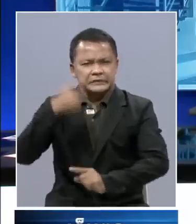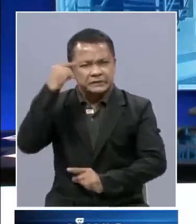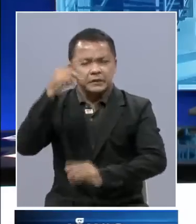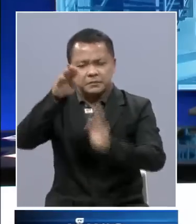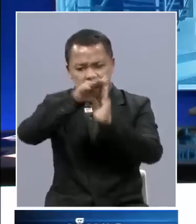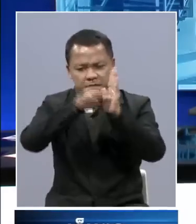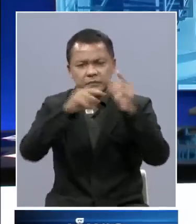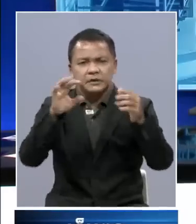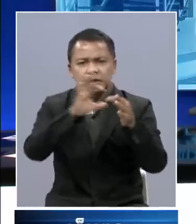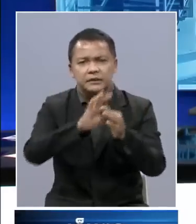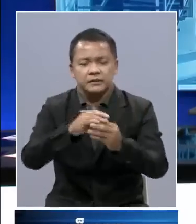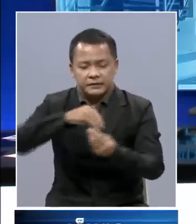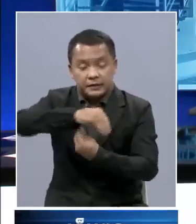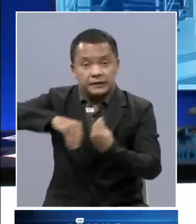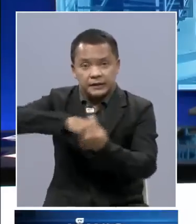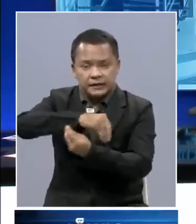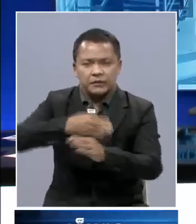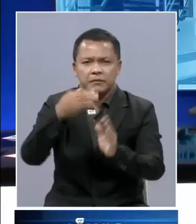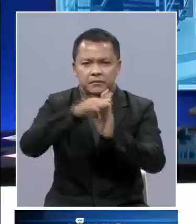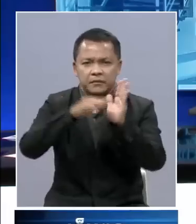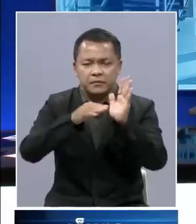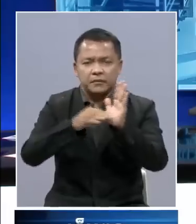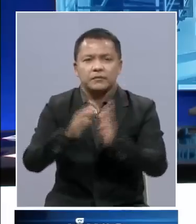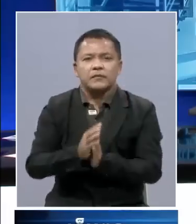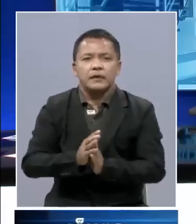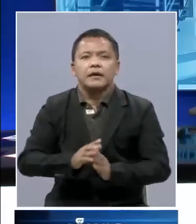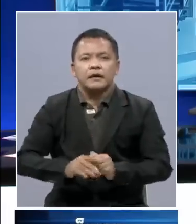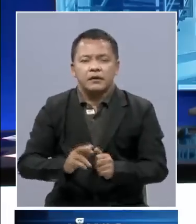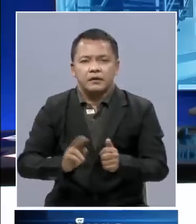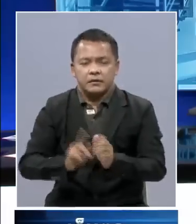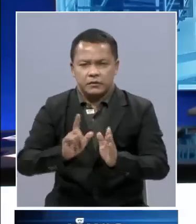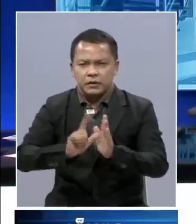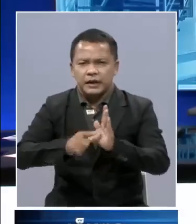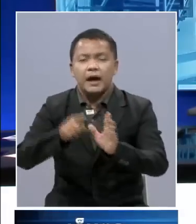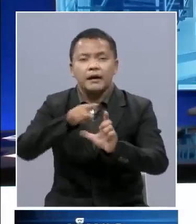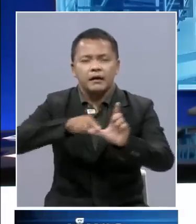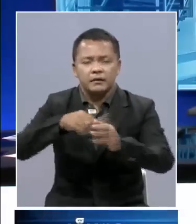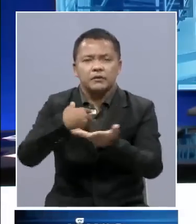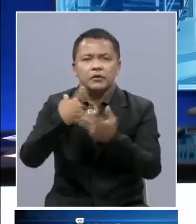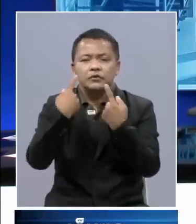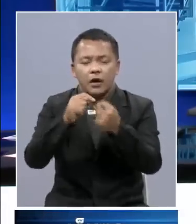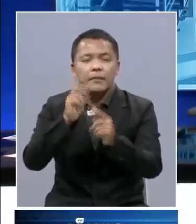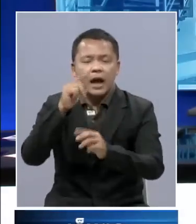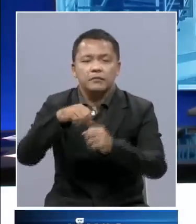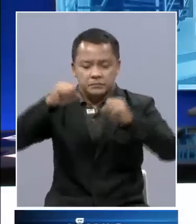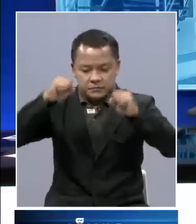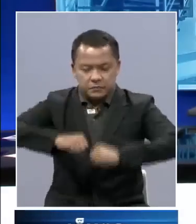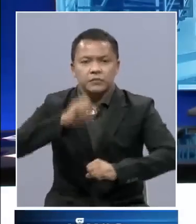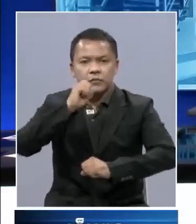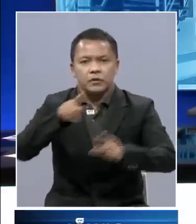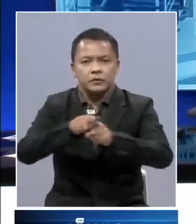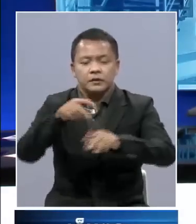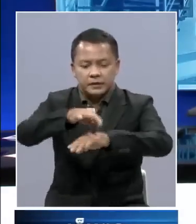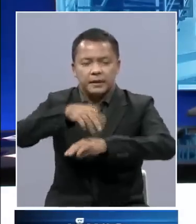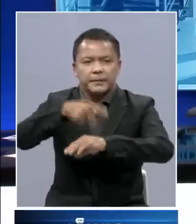ยบายที่เกี่ยวข้องกับเศรษฐกิจนะครับวันนี้แถลงโดยคุณสิริกัญญาตันสกุลนะครับแต่ปรากฏเป็นว่าเนี่ยตอบนักข่าวแล้วก็ยืนยันชัดเจนในเรื่องของต